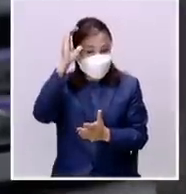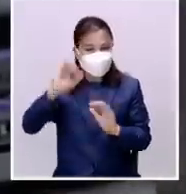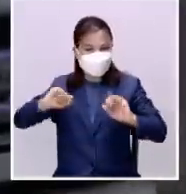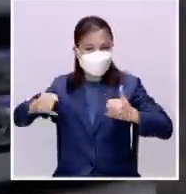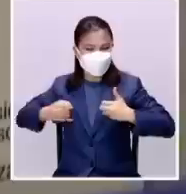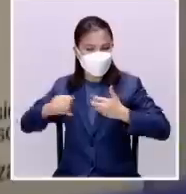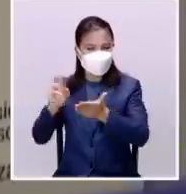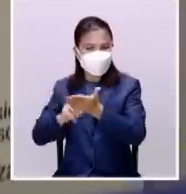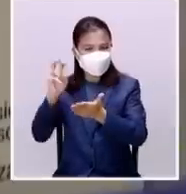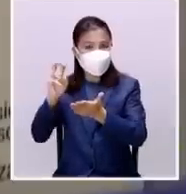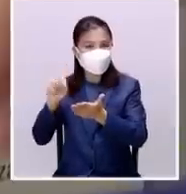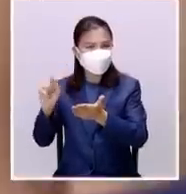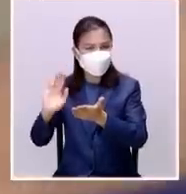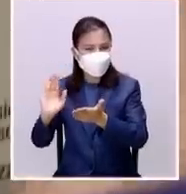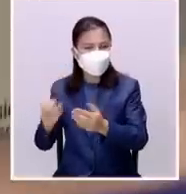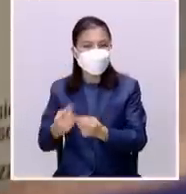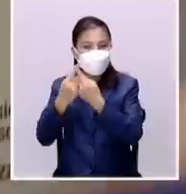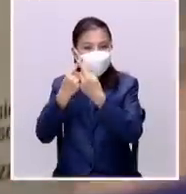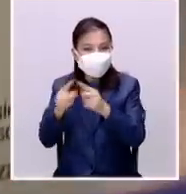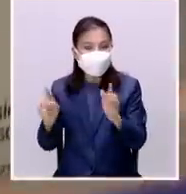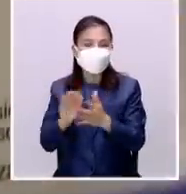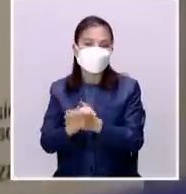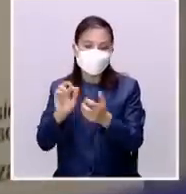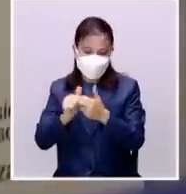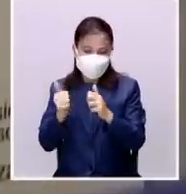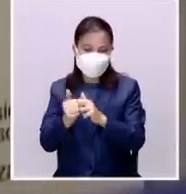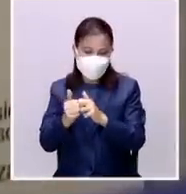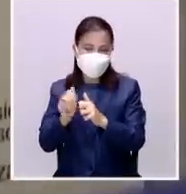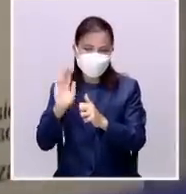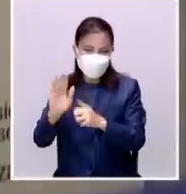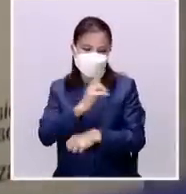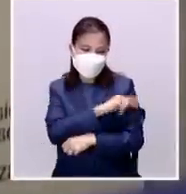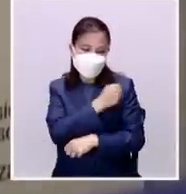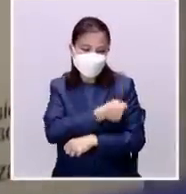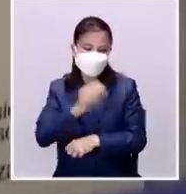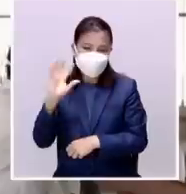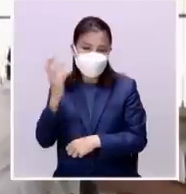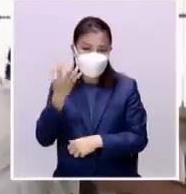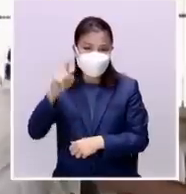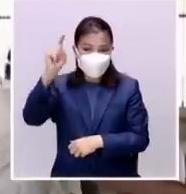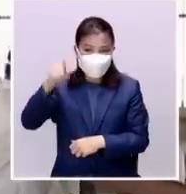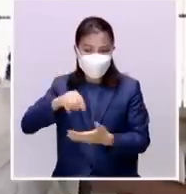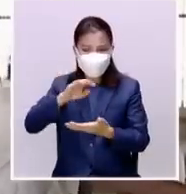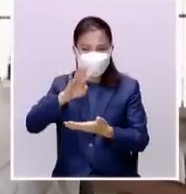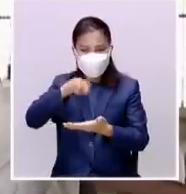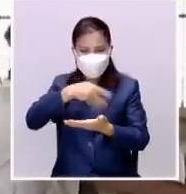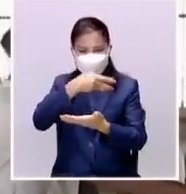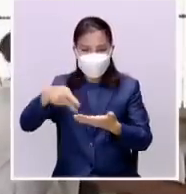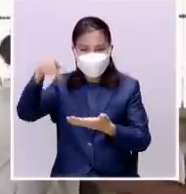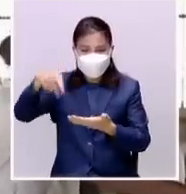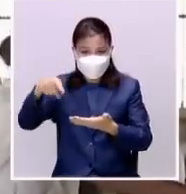แต่ว่านี่มันคือวิกฤตสาธารณสุขโลกค่ะด้วยการระบาดของโควิด-19นั่นเองนะคะจำเป็นต้องมีมาตรการพิเศษในการรับ